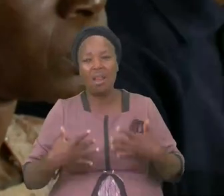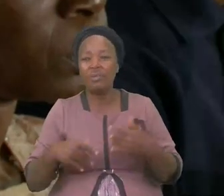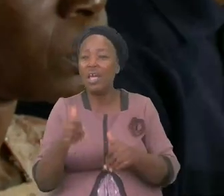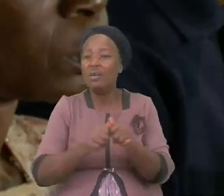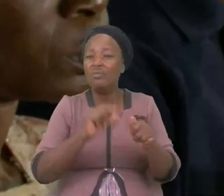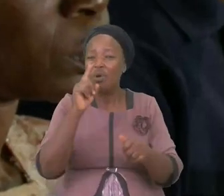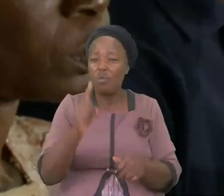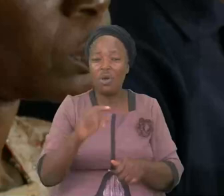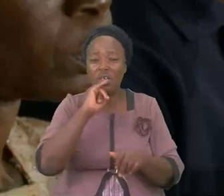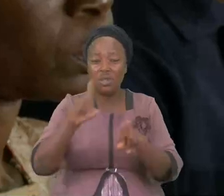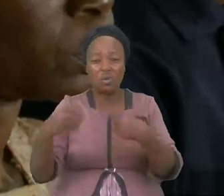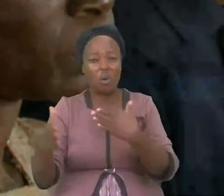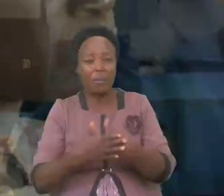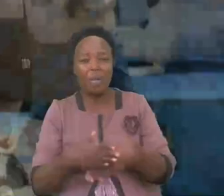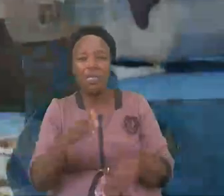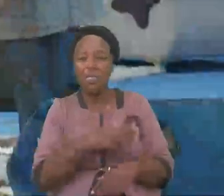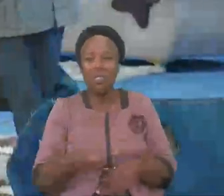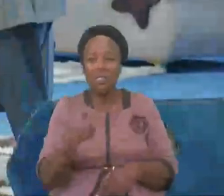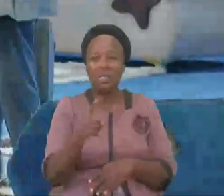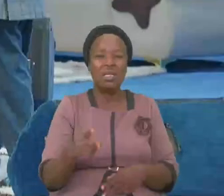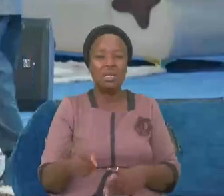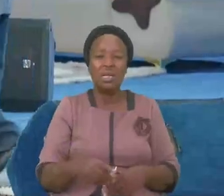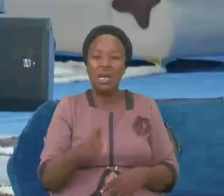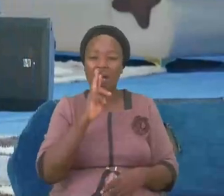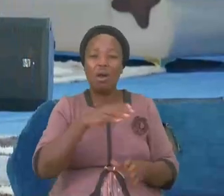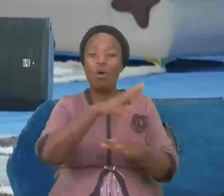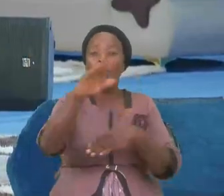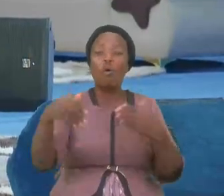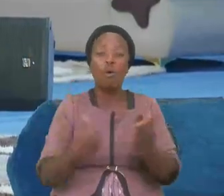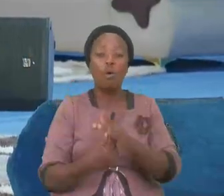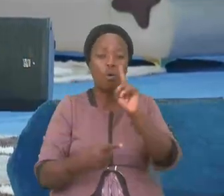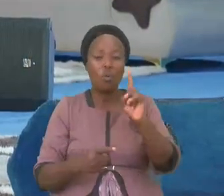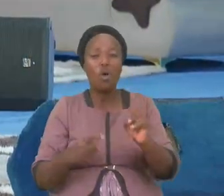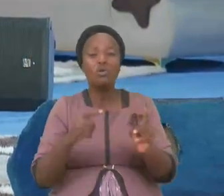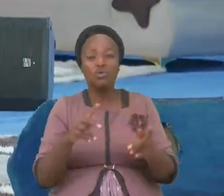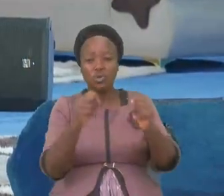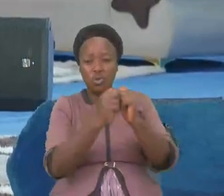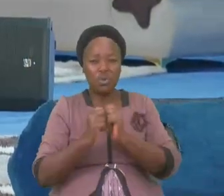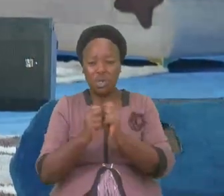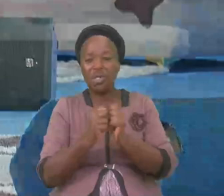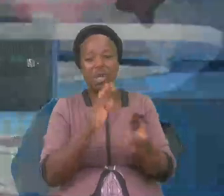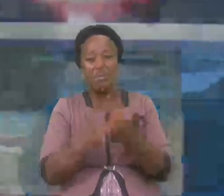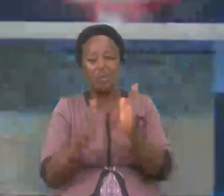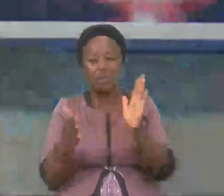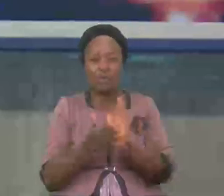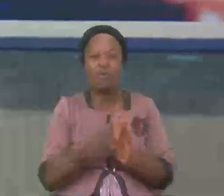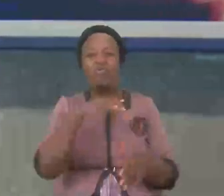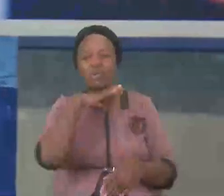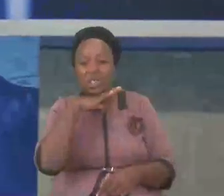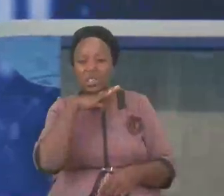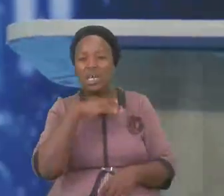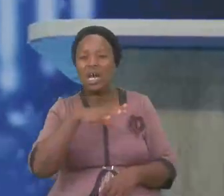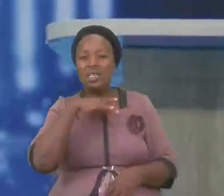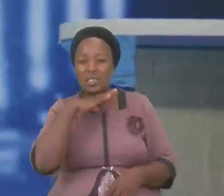chrétienne. Chacun est égaré. Ils sont tous égarés, ils sont tous pervertis. Langage